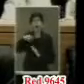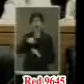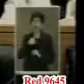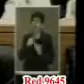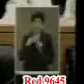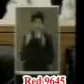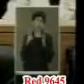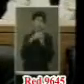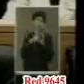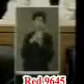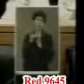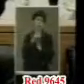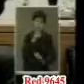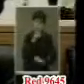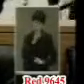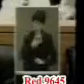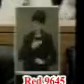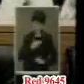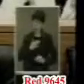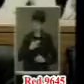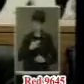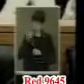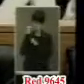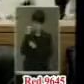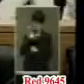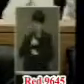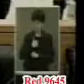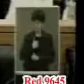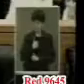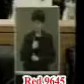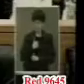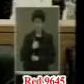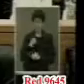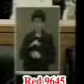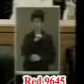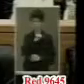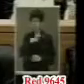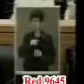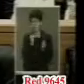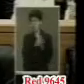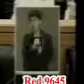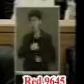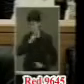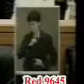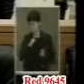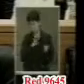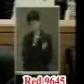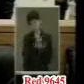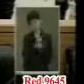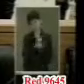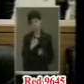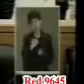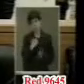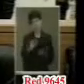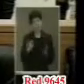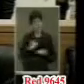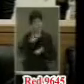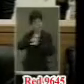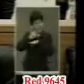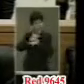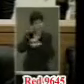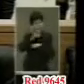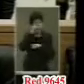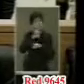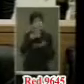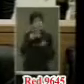ล่อยตัวแต่ว่าถ้าผมเป็นกลุ่มพันธมิตรผมจะไม่มีวันบอกว่าคนเหล่านั้นผมไม่รู้จักแกนนำอย่างคุณสนธิ